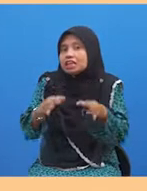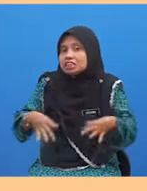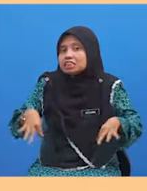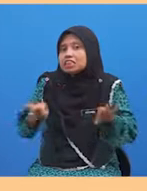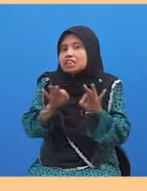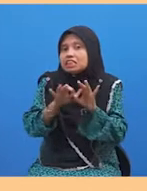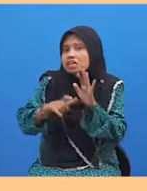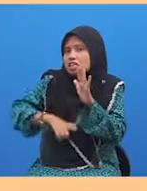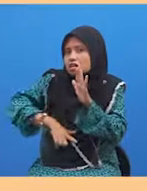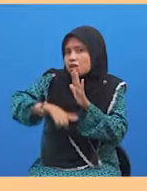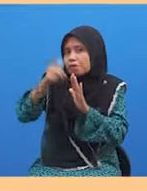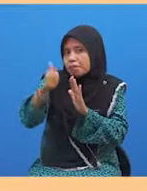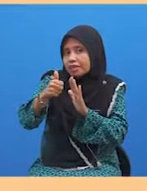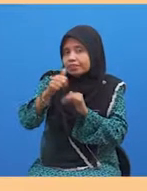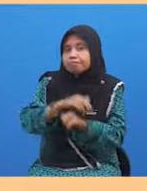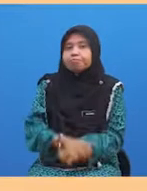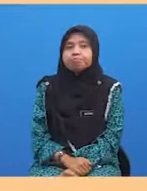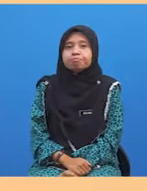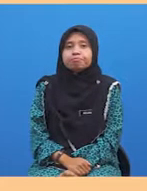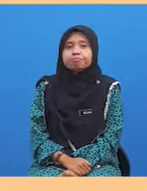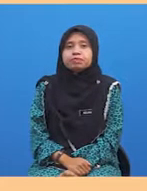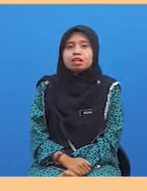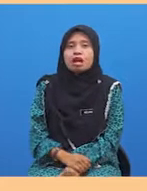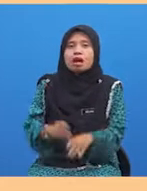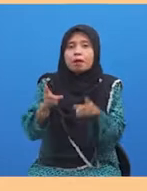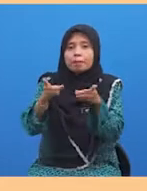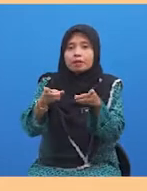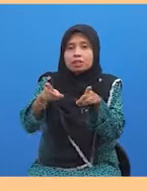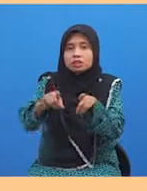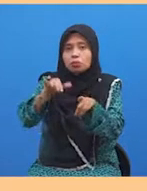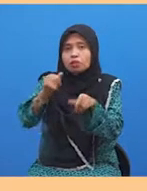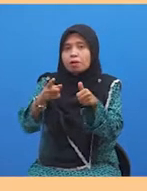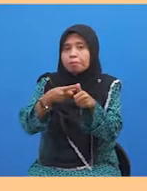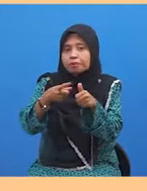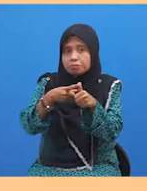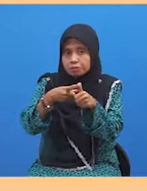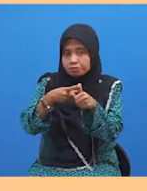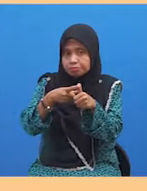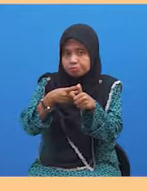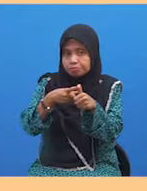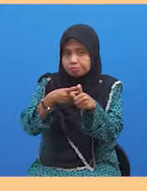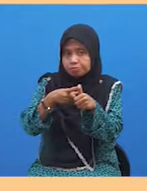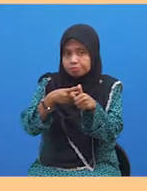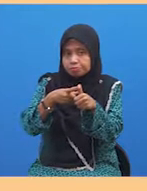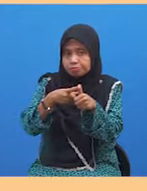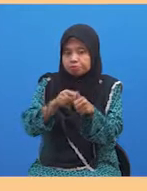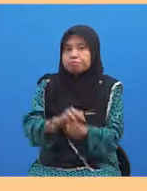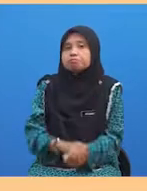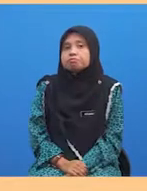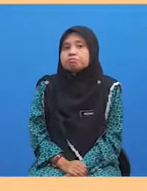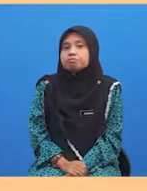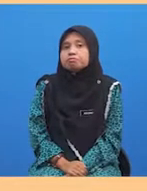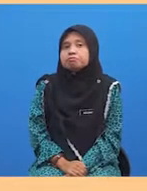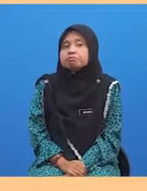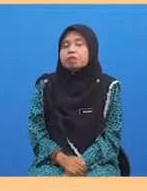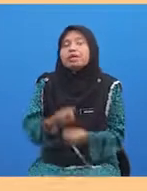jalan cerita lebih menarik. Peristiwa yang pertama ialah, okey, murid-murid